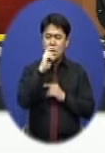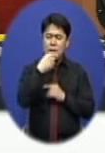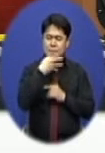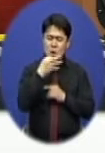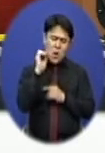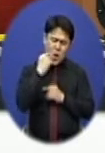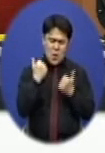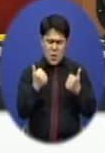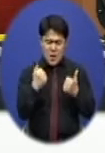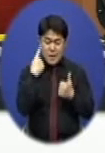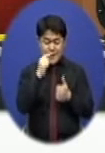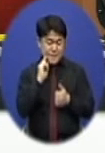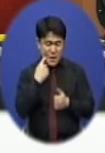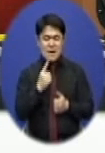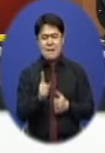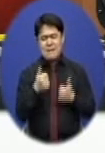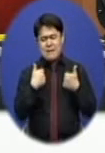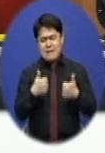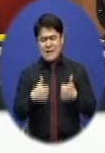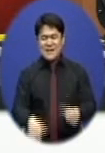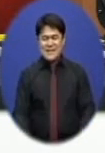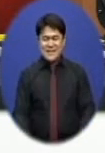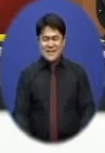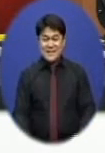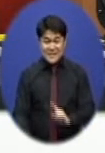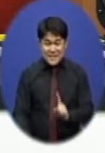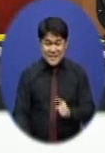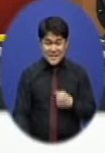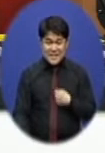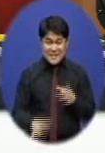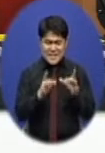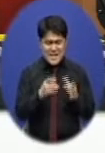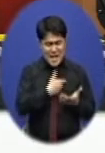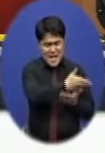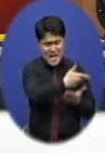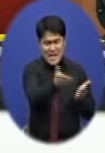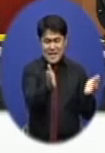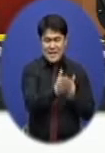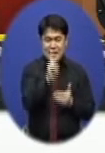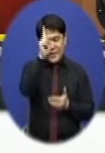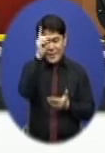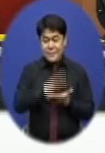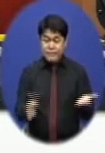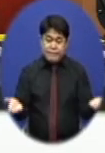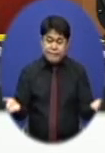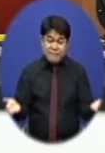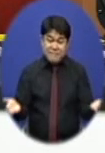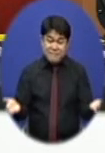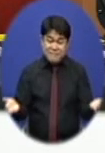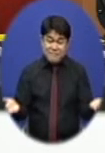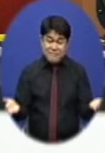목소리도 예쁘시고 얼굴도 예쁘시다면서 네. 그래가지고 CD를 다 나눠드리고 저는 하나도 없어요 지금. 아이고 아~